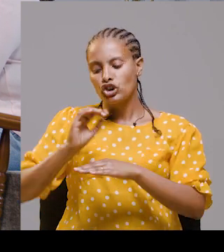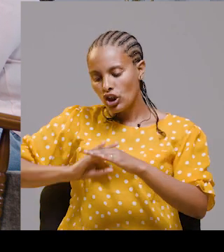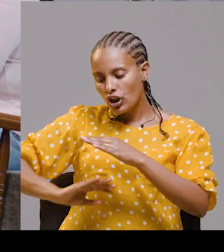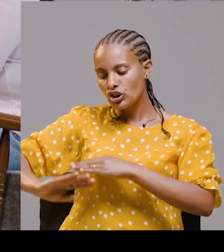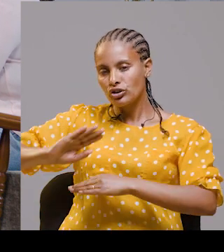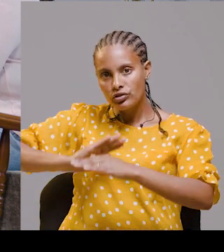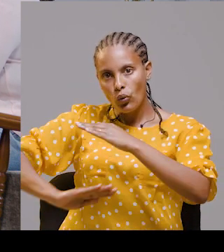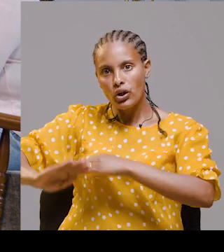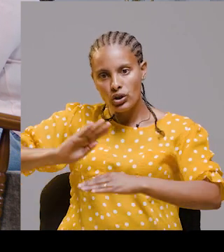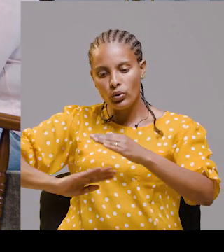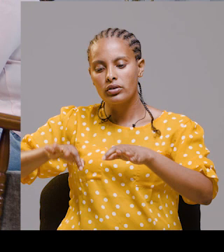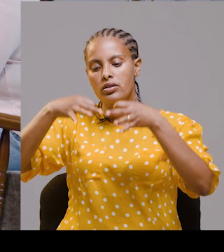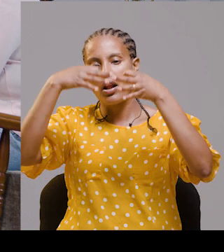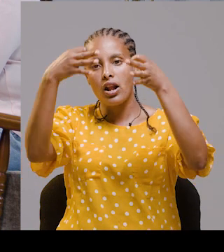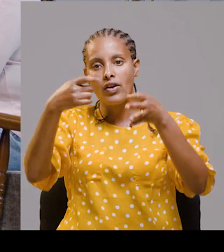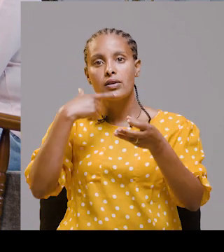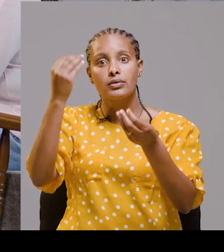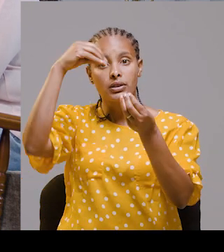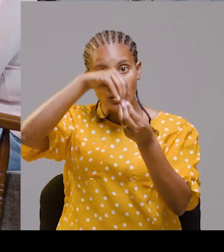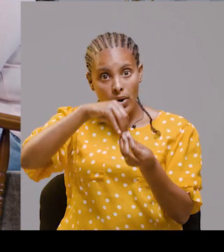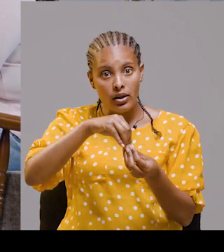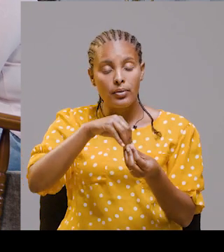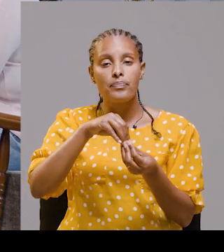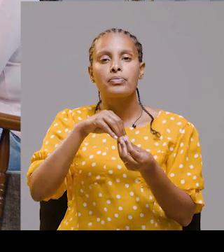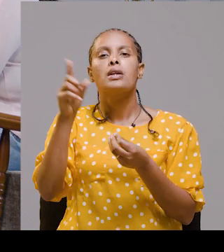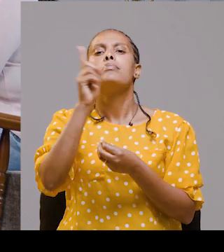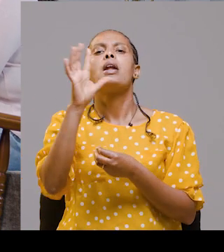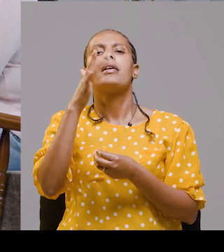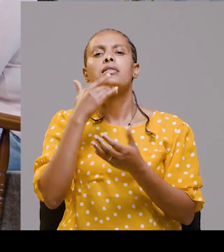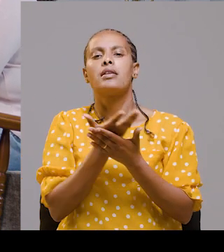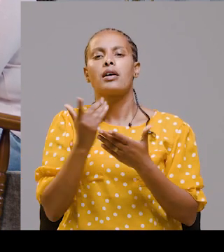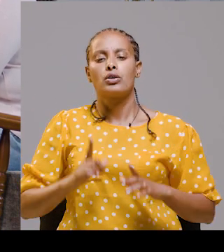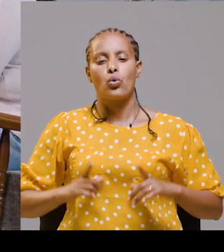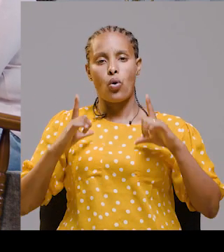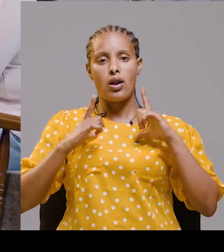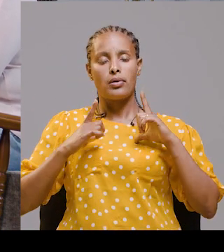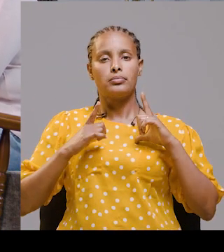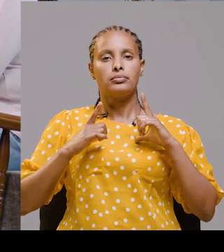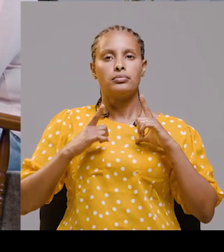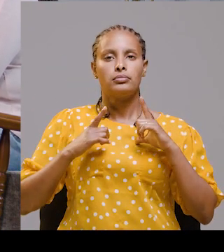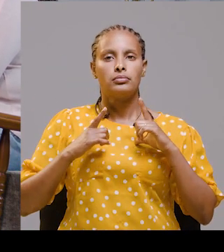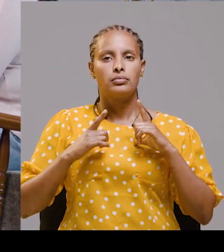ወደ ጀነሬሽን ይተላለፋል ከሚለውን በተጨማሪ ምን አይነት ነገር ይኖርዋል